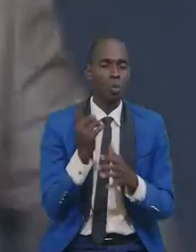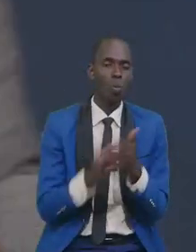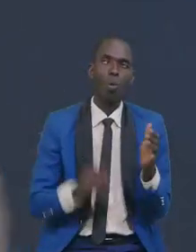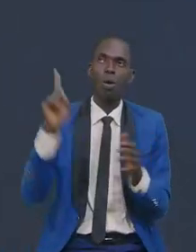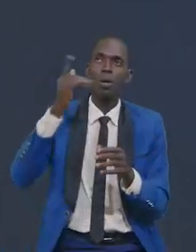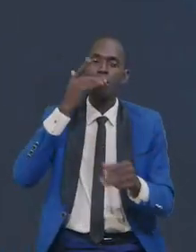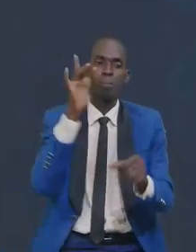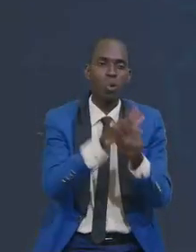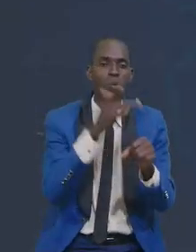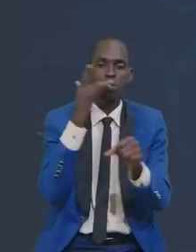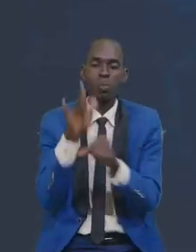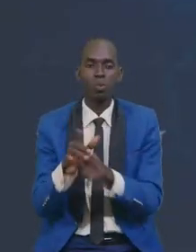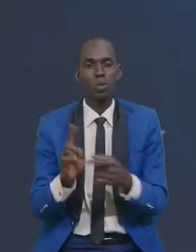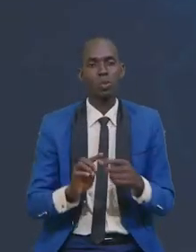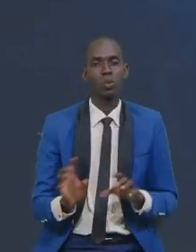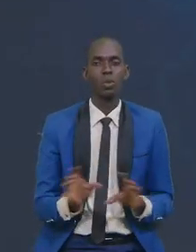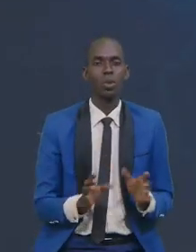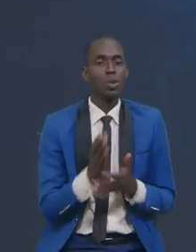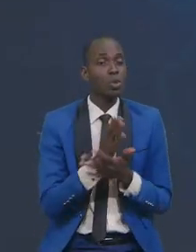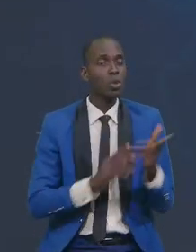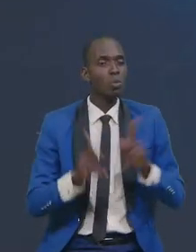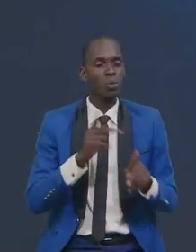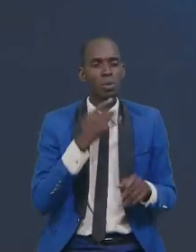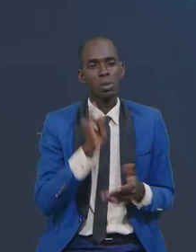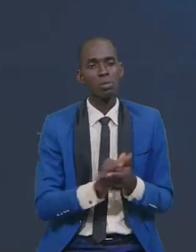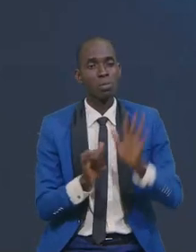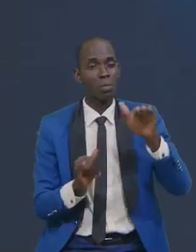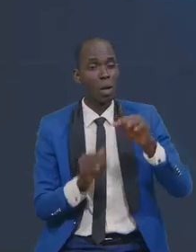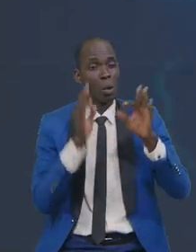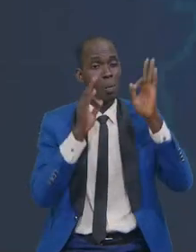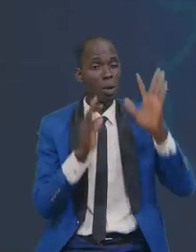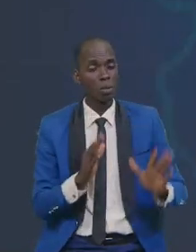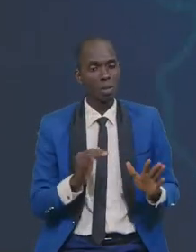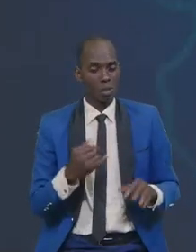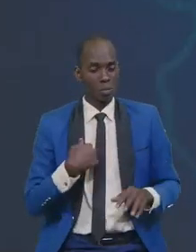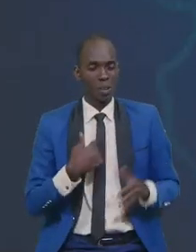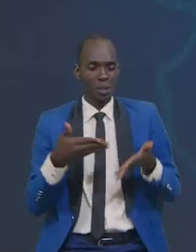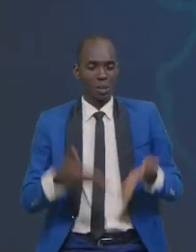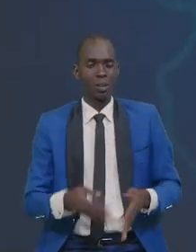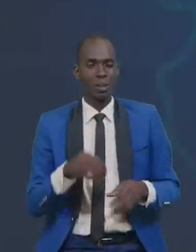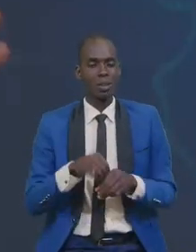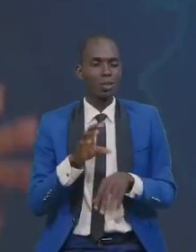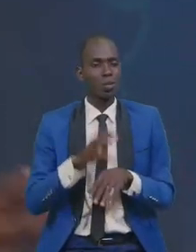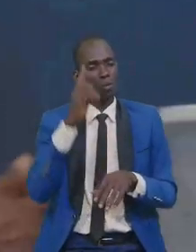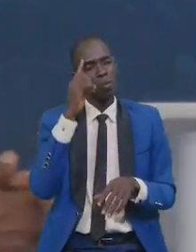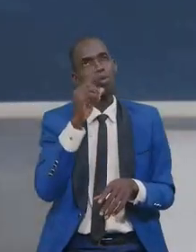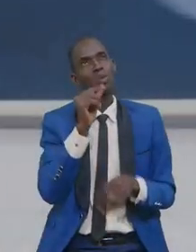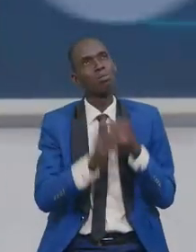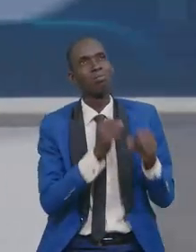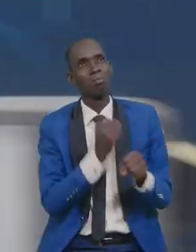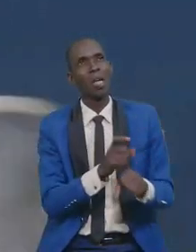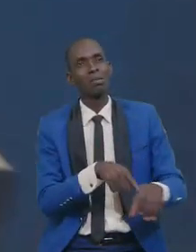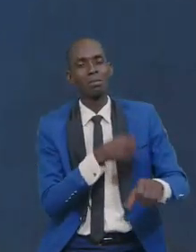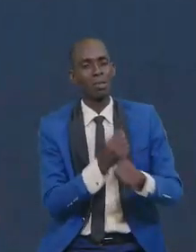promet faire. Il y a des gens qui disent, pasteur, je suis dans cette église maintenant depuis 20 ans,